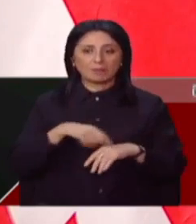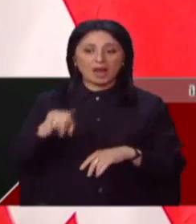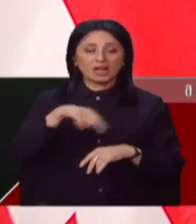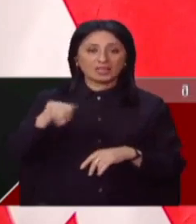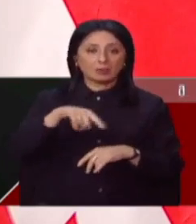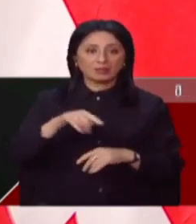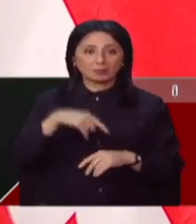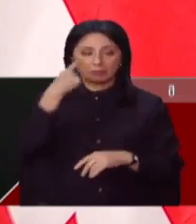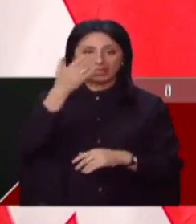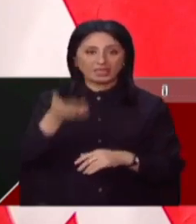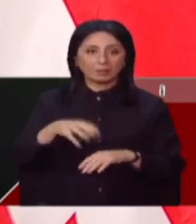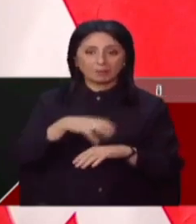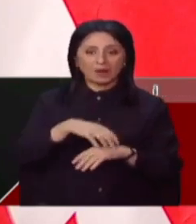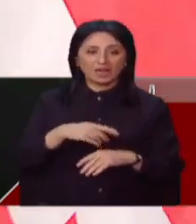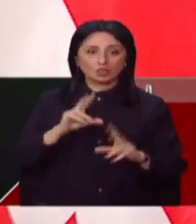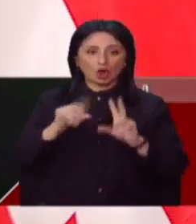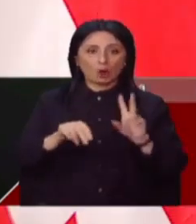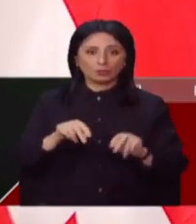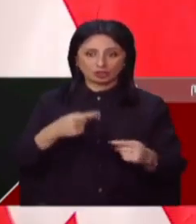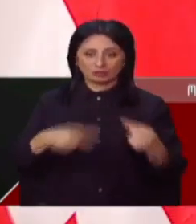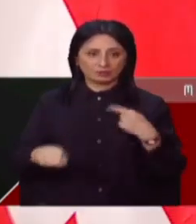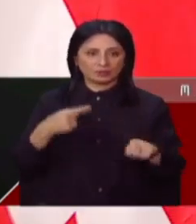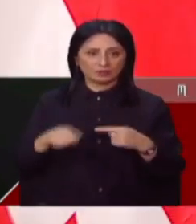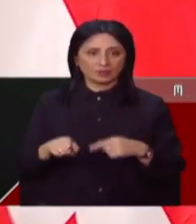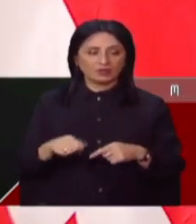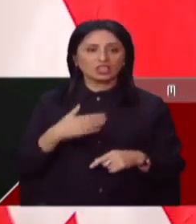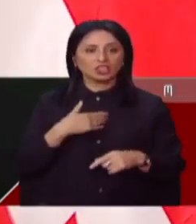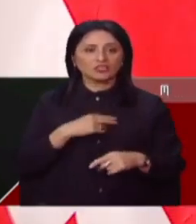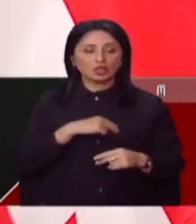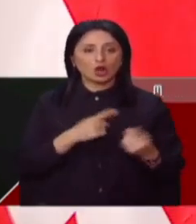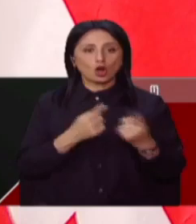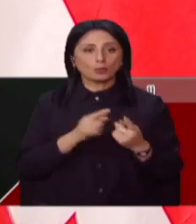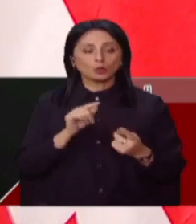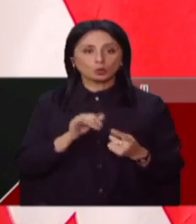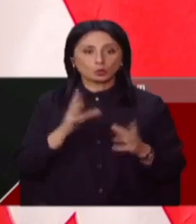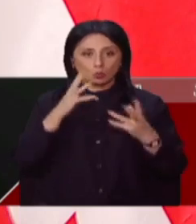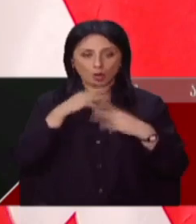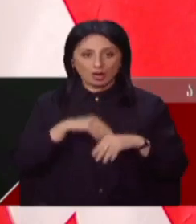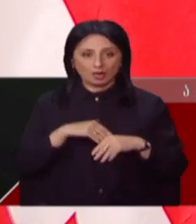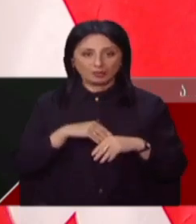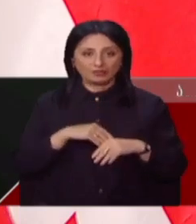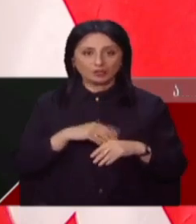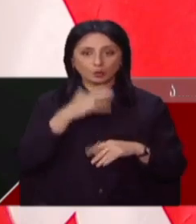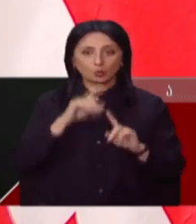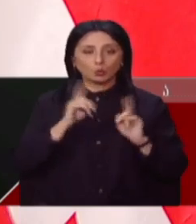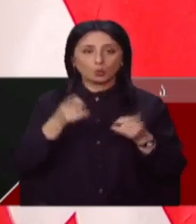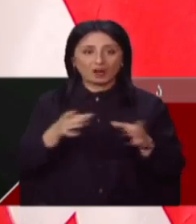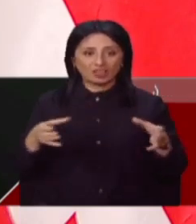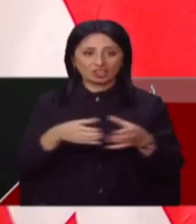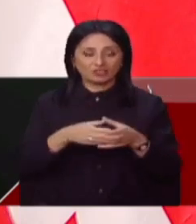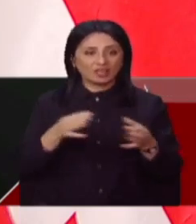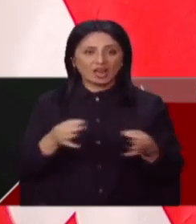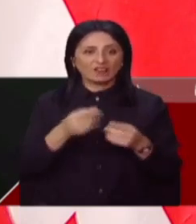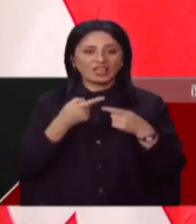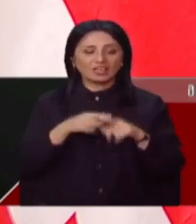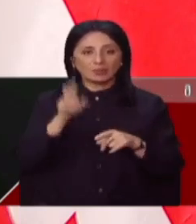პარტიების პირად პარტიულ დაპირებებსაც. თუ ჩვენი კოლეგები მოახერხებენ უმრავლესობის შეკრას,